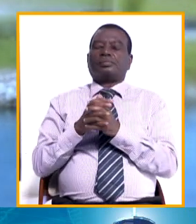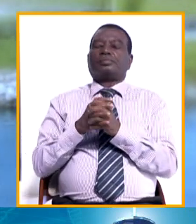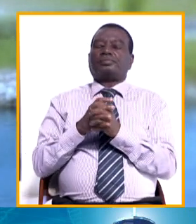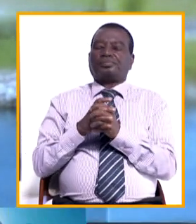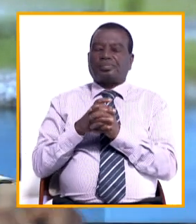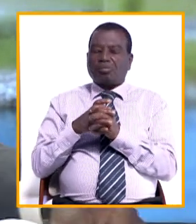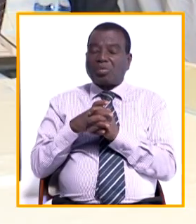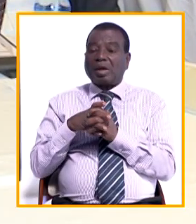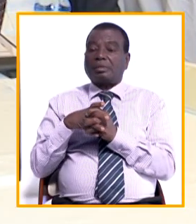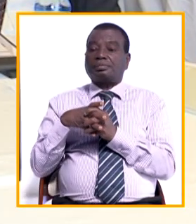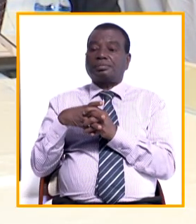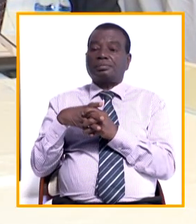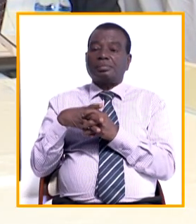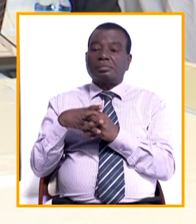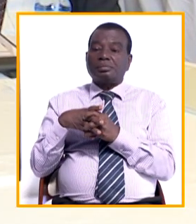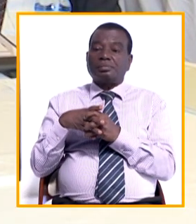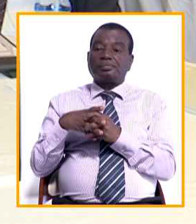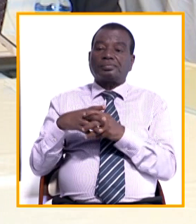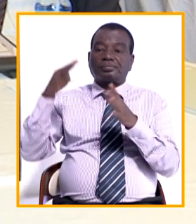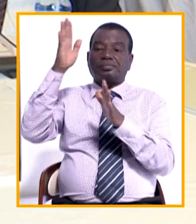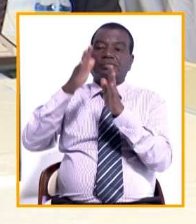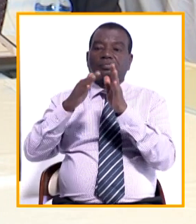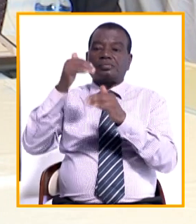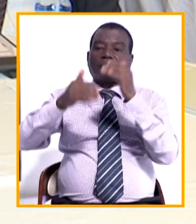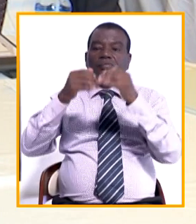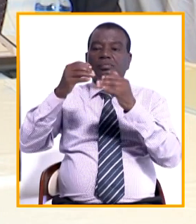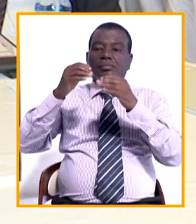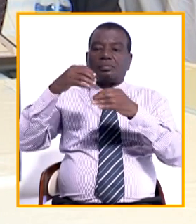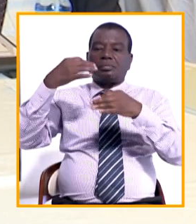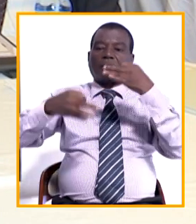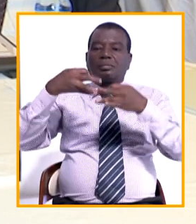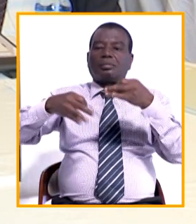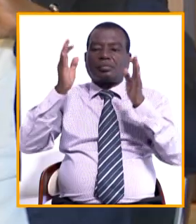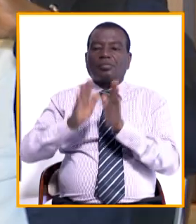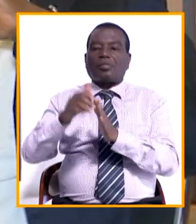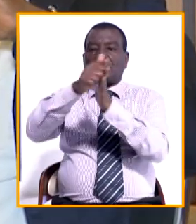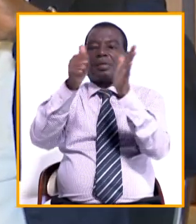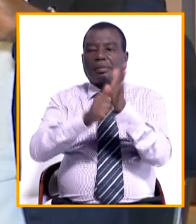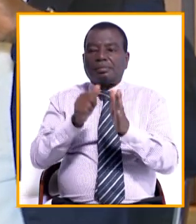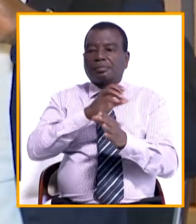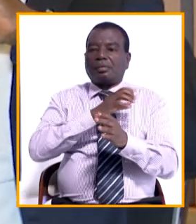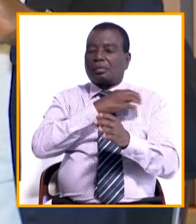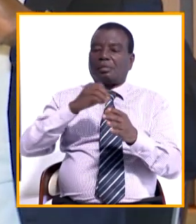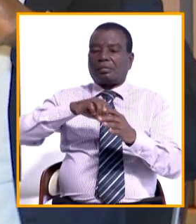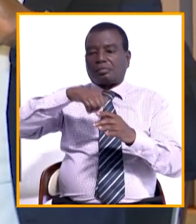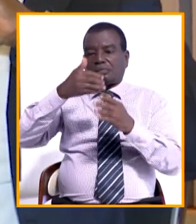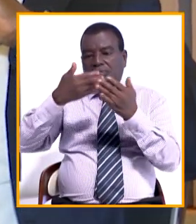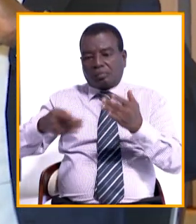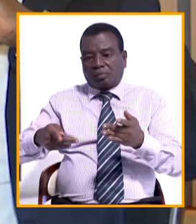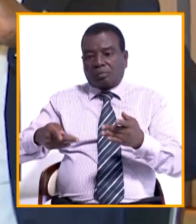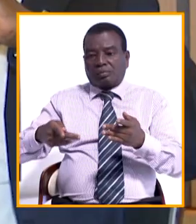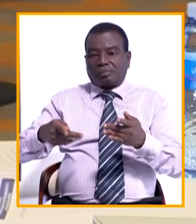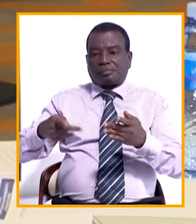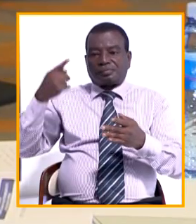Jean-Luc Bongo. Des magistrats, des avocats et autres professionnels du droit à l'école du Conseil régional de